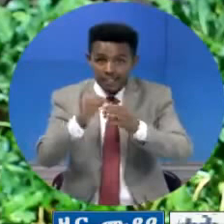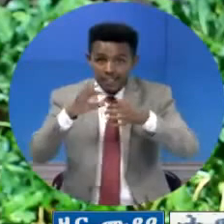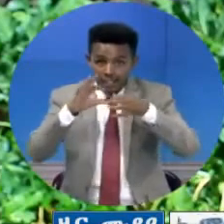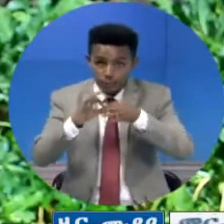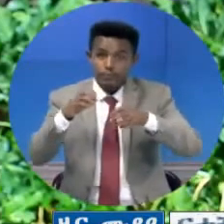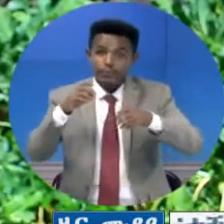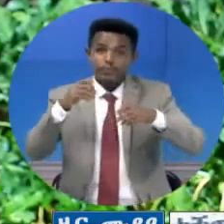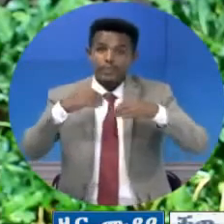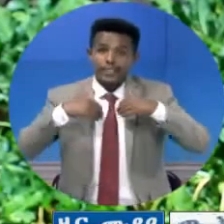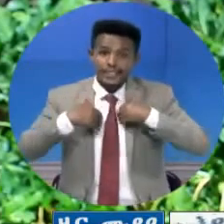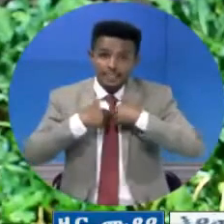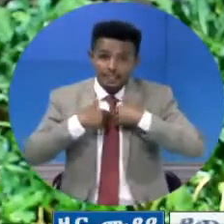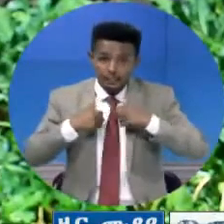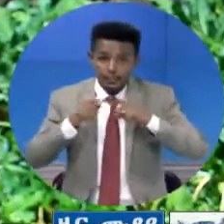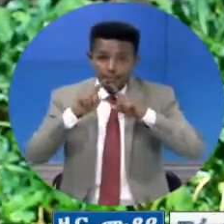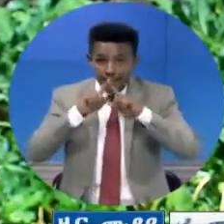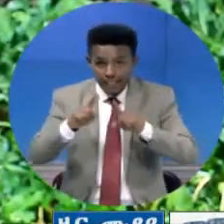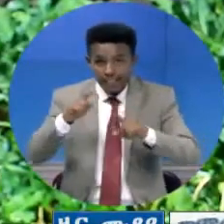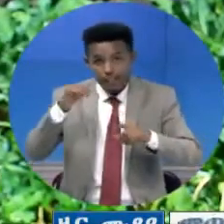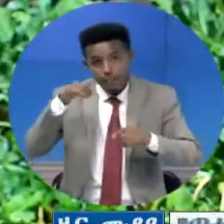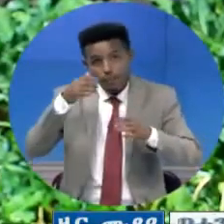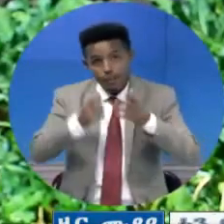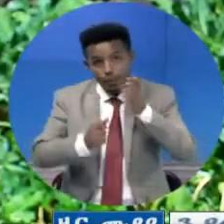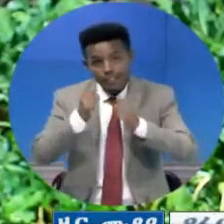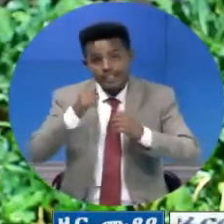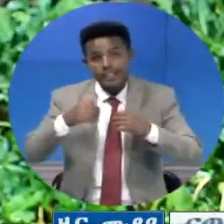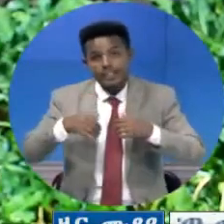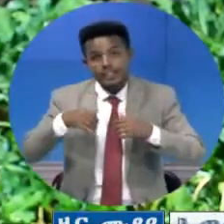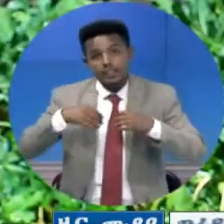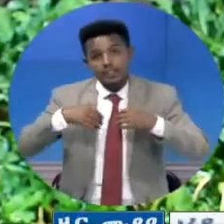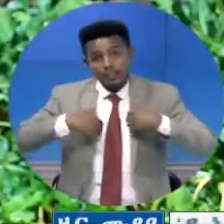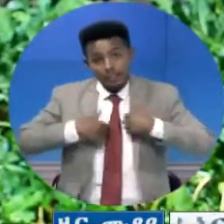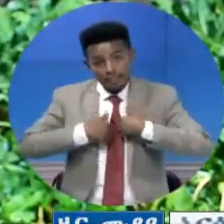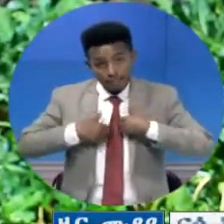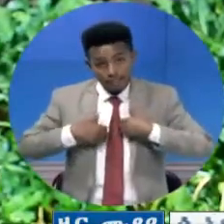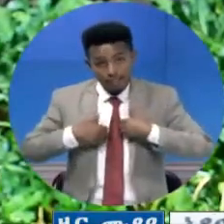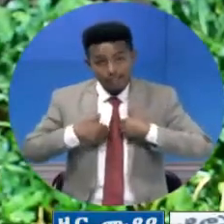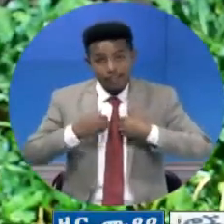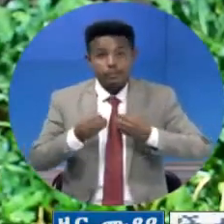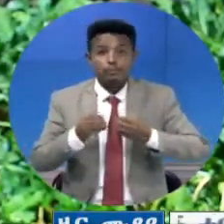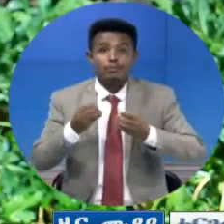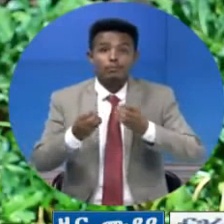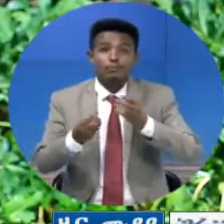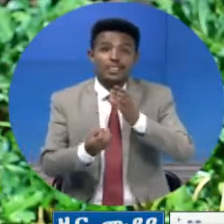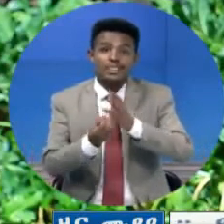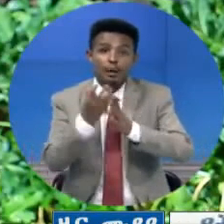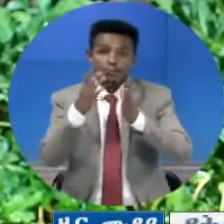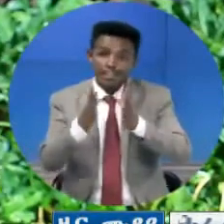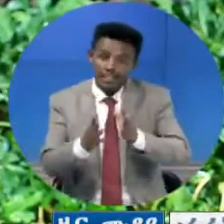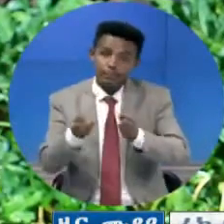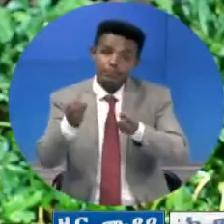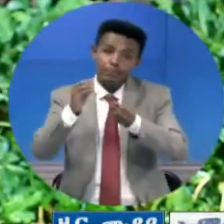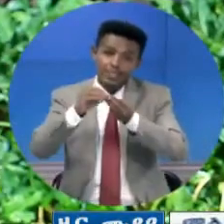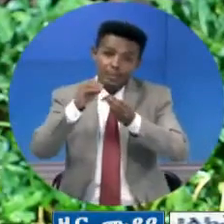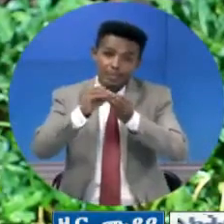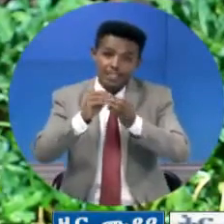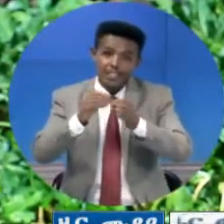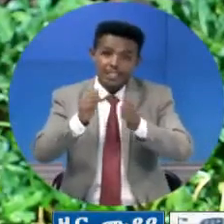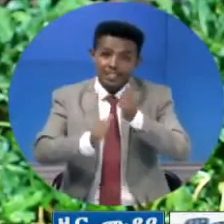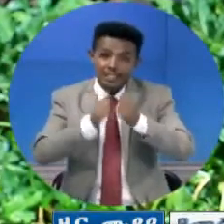የእንስሳትን በተለይ ወተት ከብት ምርትና ምርታማነት መጨመር ያው ሊታለፍ የማይችልና